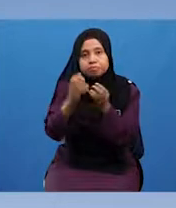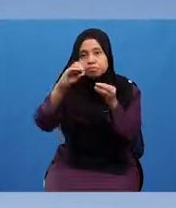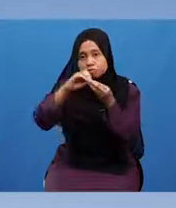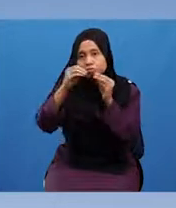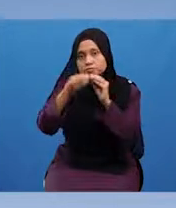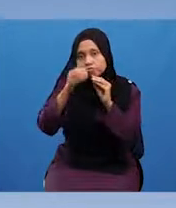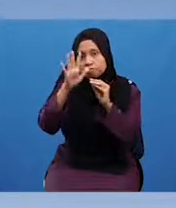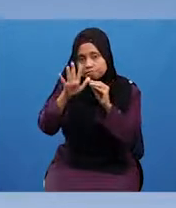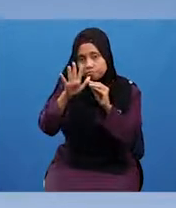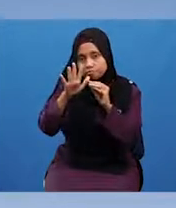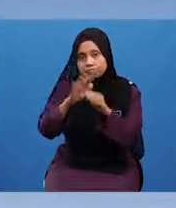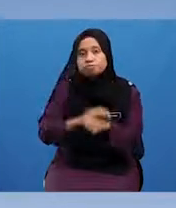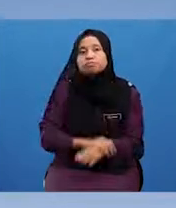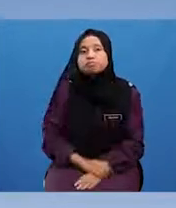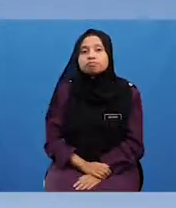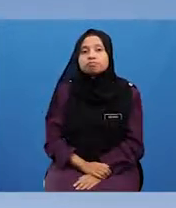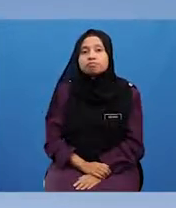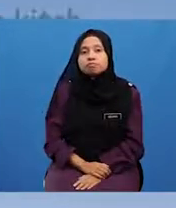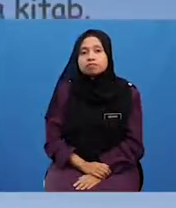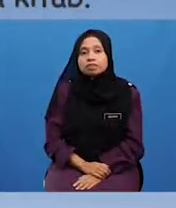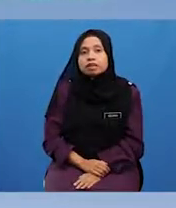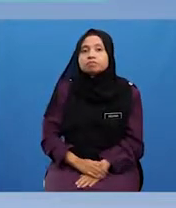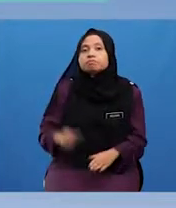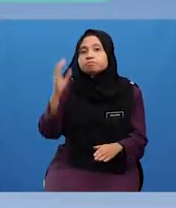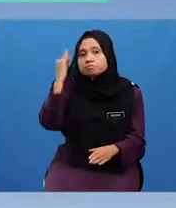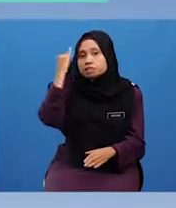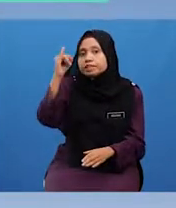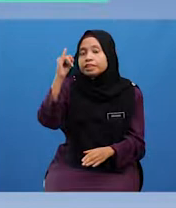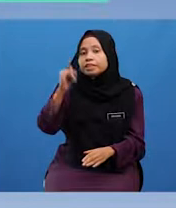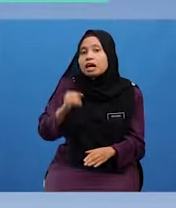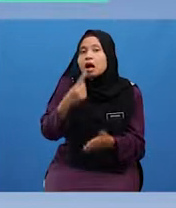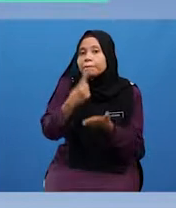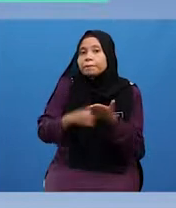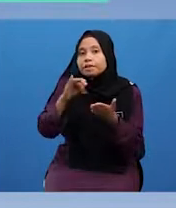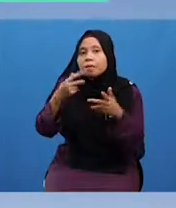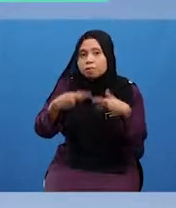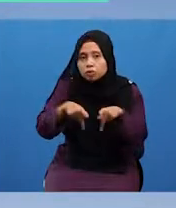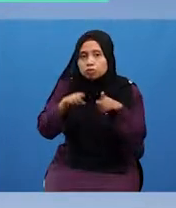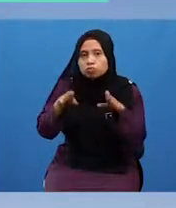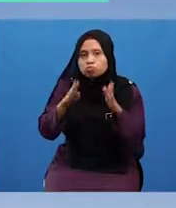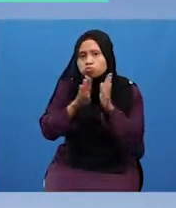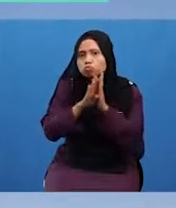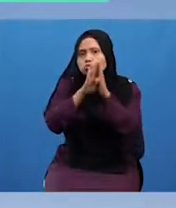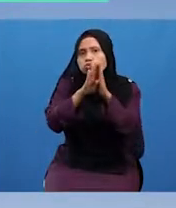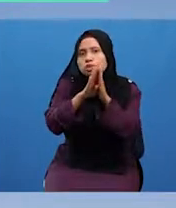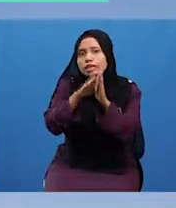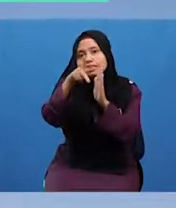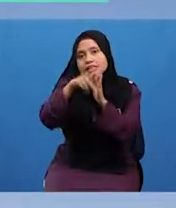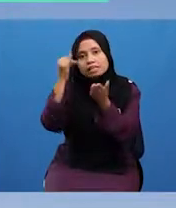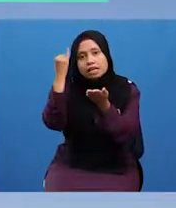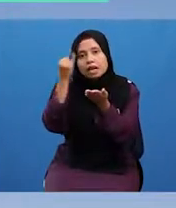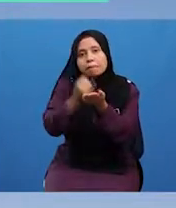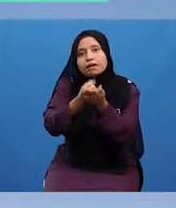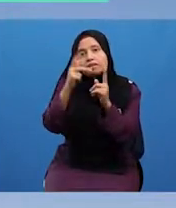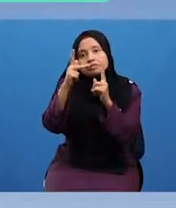Kelima, iaitu yang terakhir, mencadangkan tindakan yang membuktikan